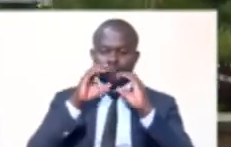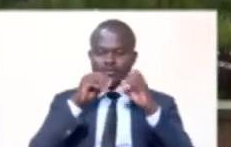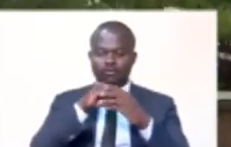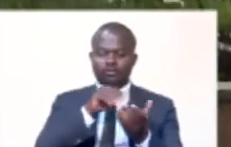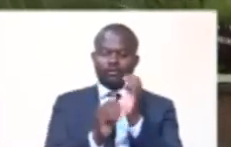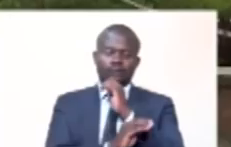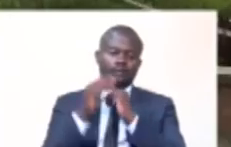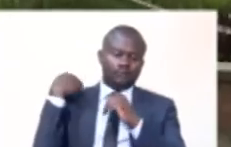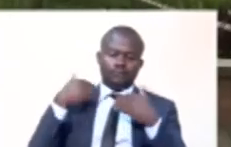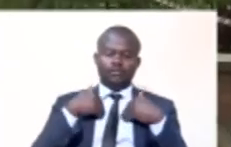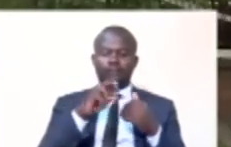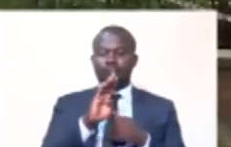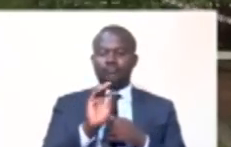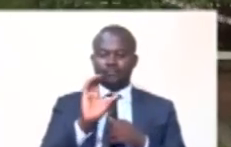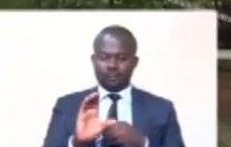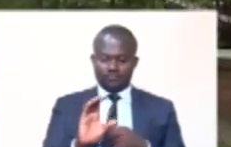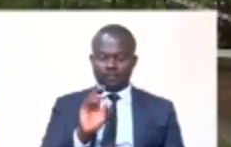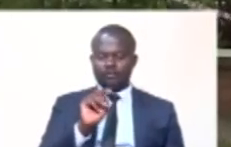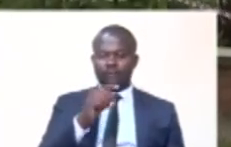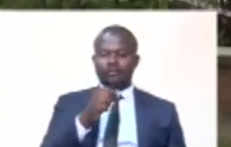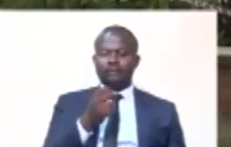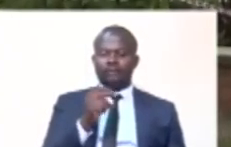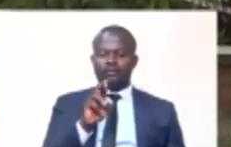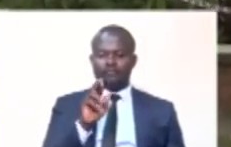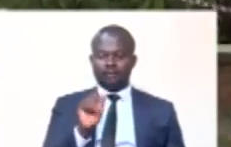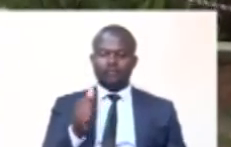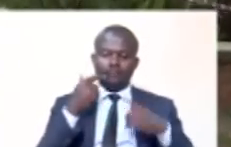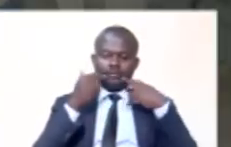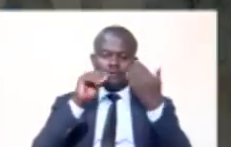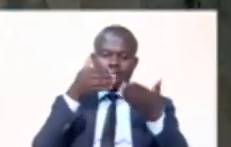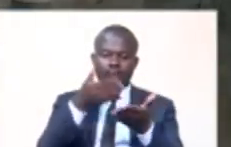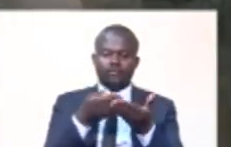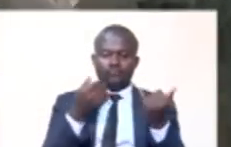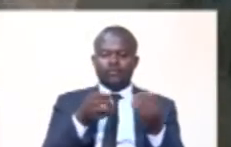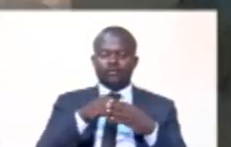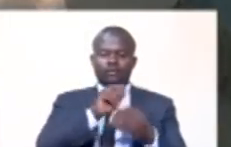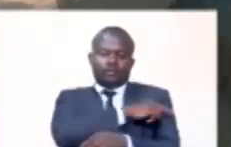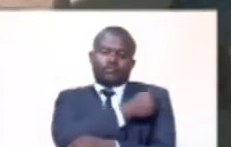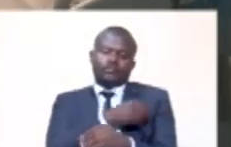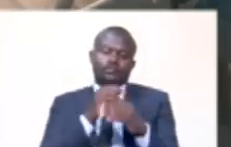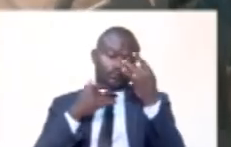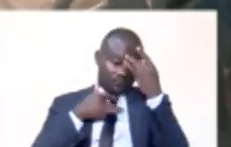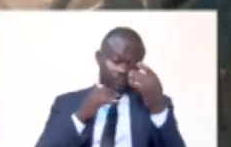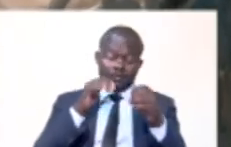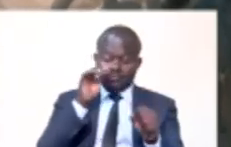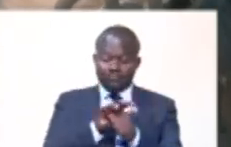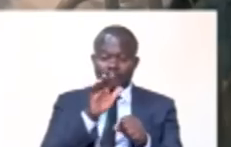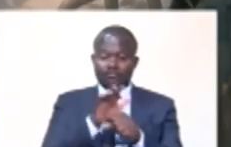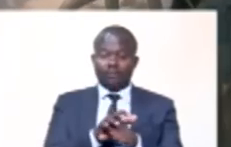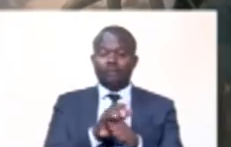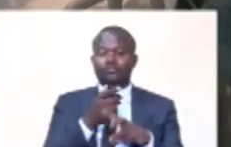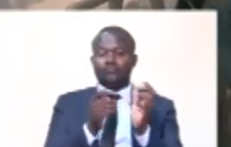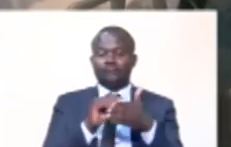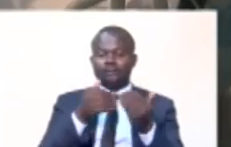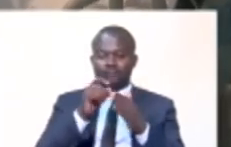cy'igihugu gishinzwe ubuzima RBC ni Ingenera Mahoro Julien avuga ko kugeza ubu mu bitaro hari abarwayi barembye nubwo atari benshi, bityo ko